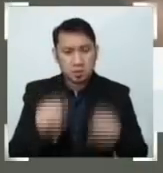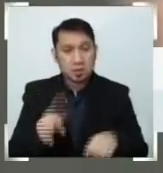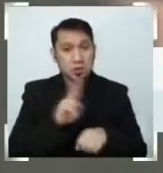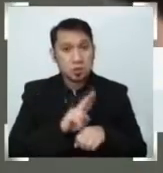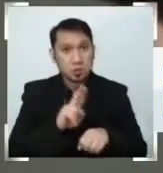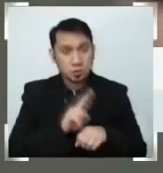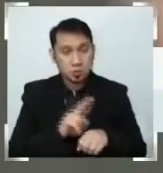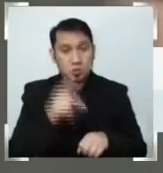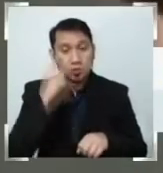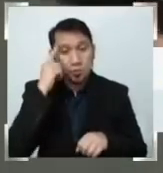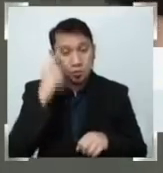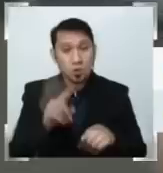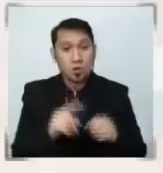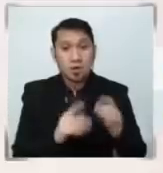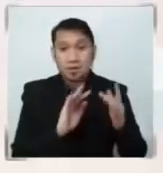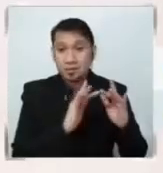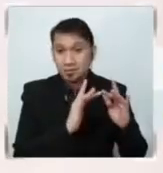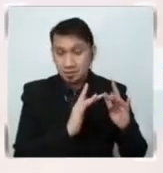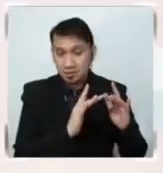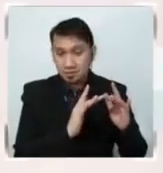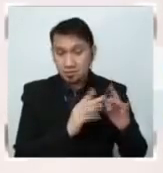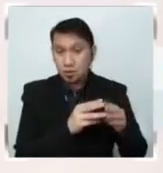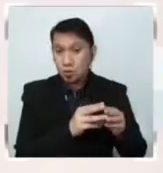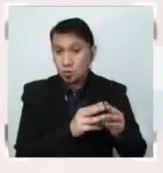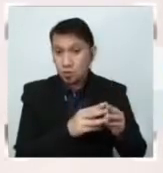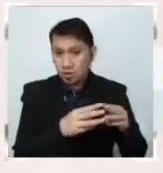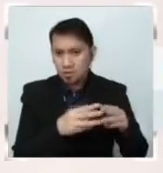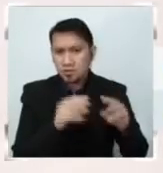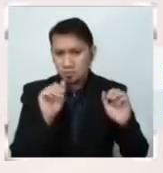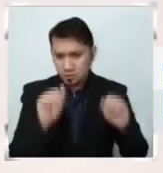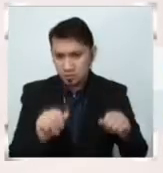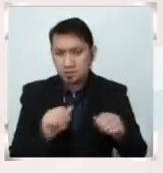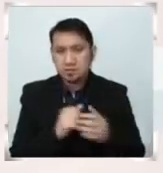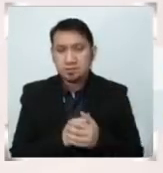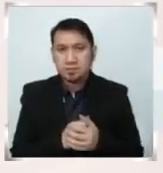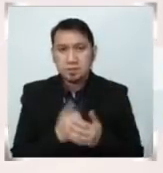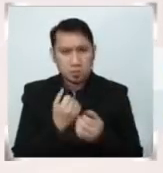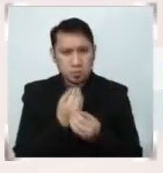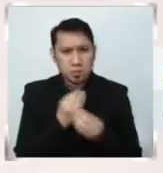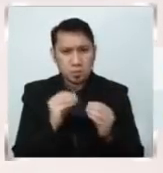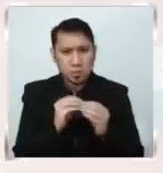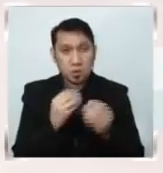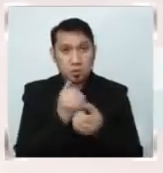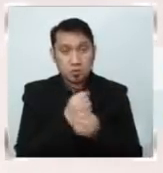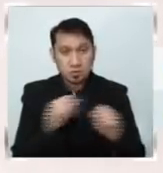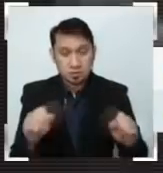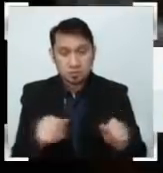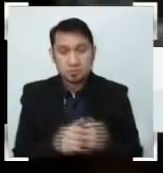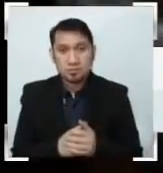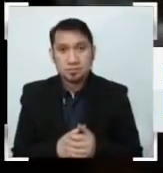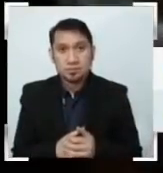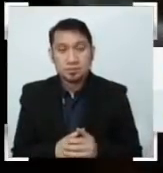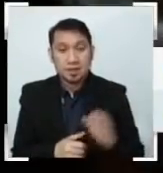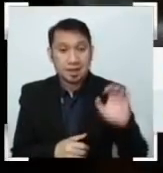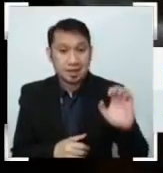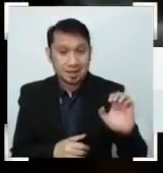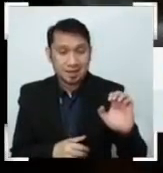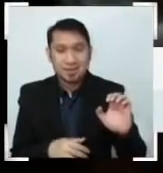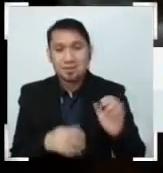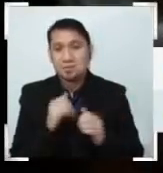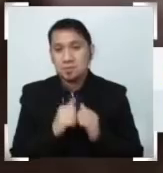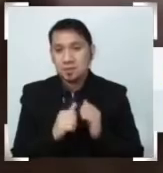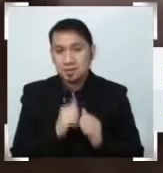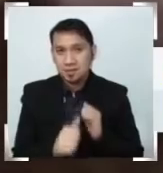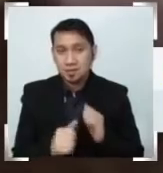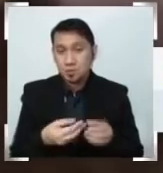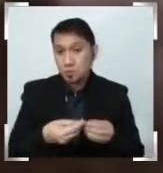wallet na ligtas at efficient naman. Inirerekomenda raw nila ang e-ginaldo para mabawasan ang physical